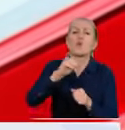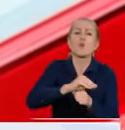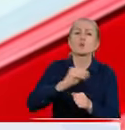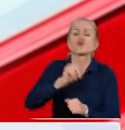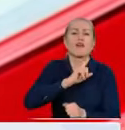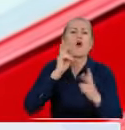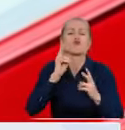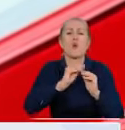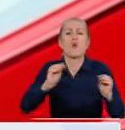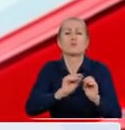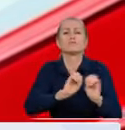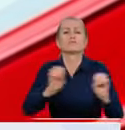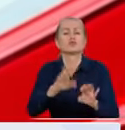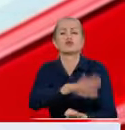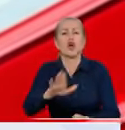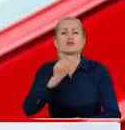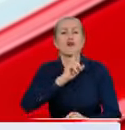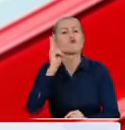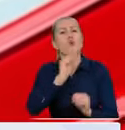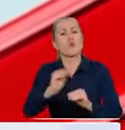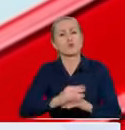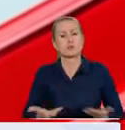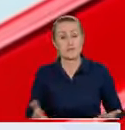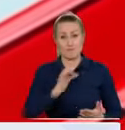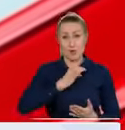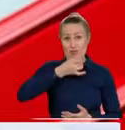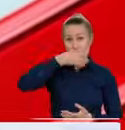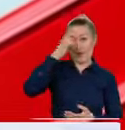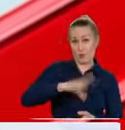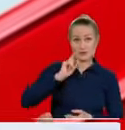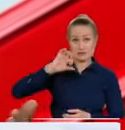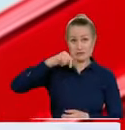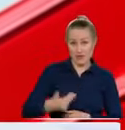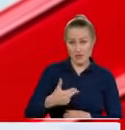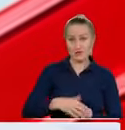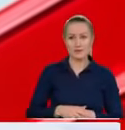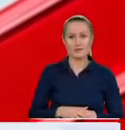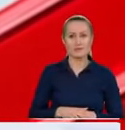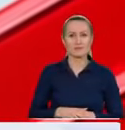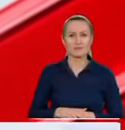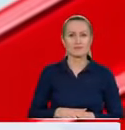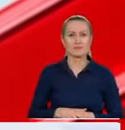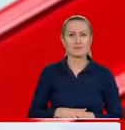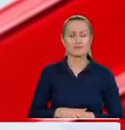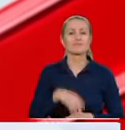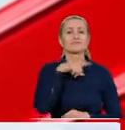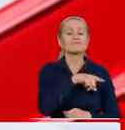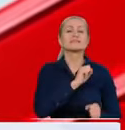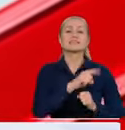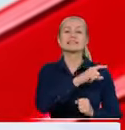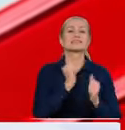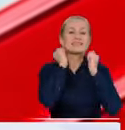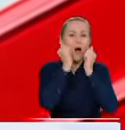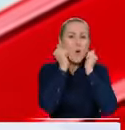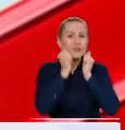religię wykłada naszym dzieciom. Mój syn najmłodszy ma siostrę zakonną, która wykłada mu